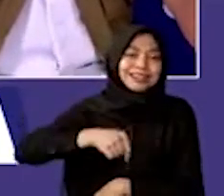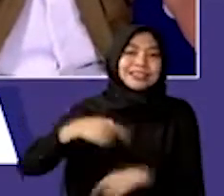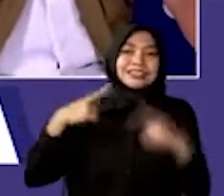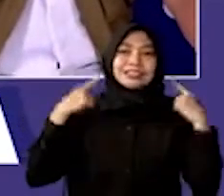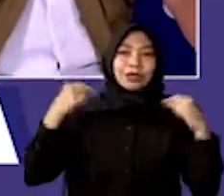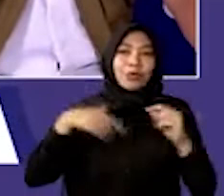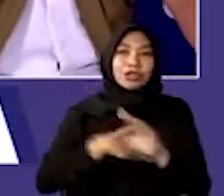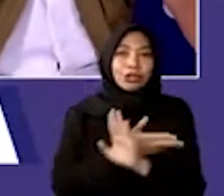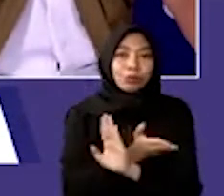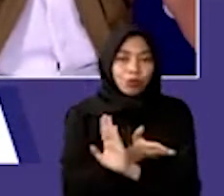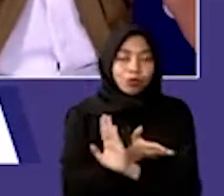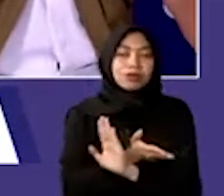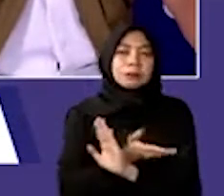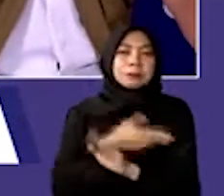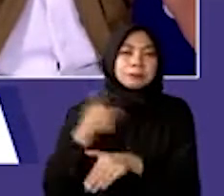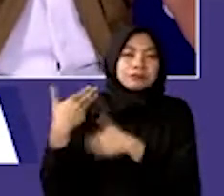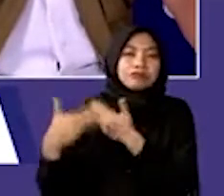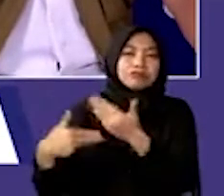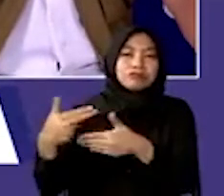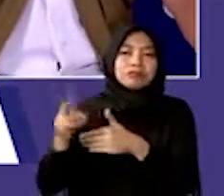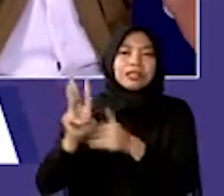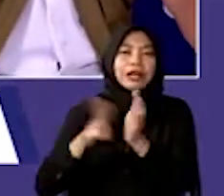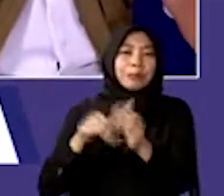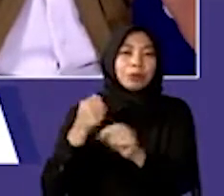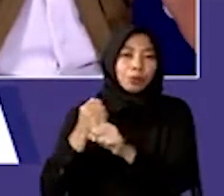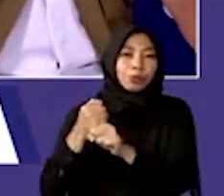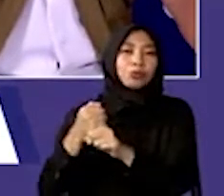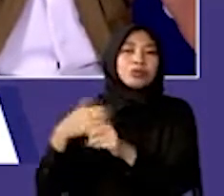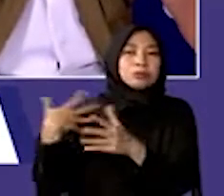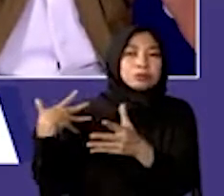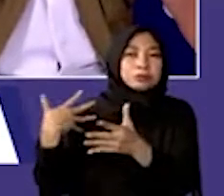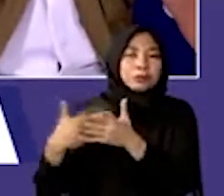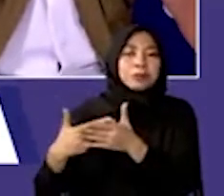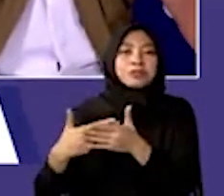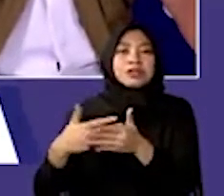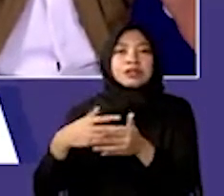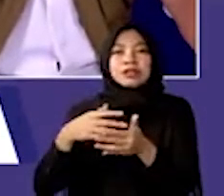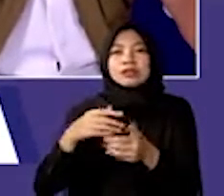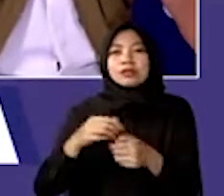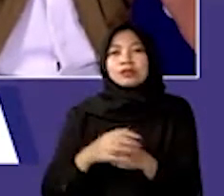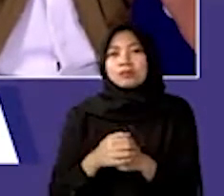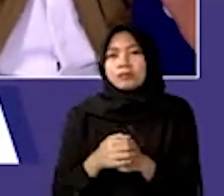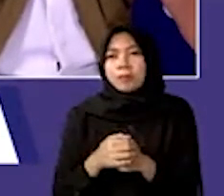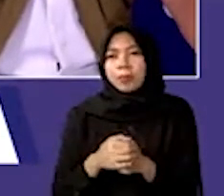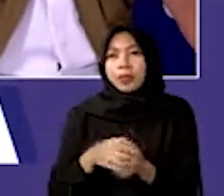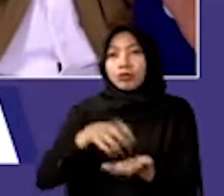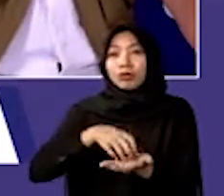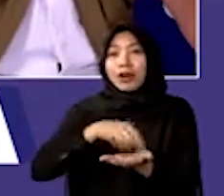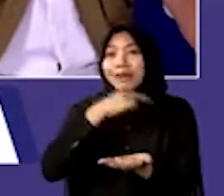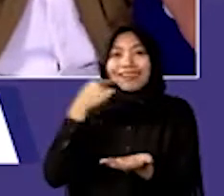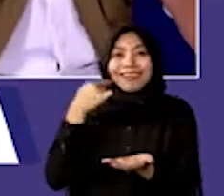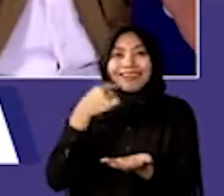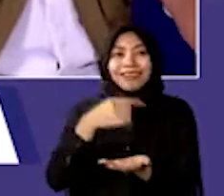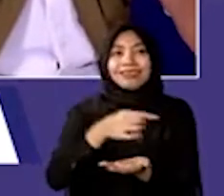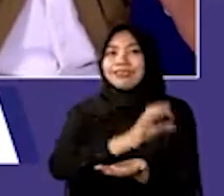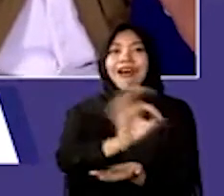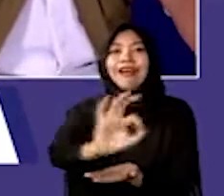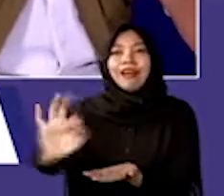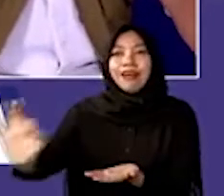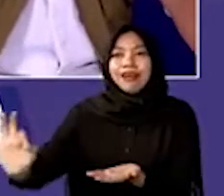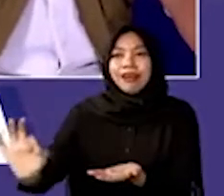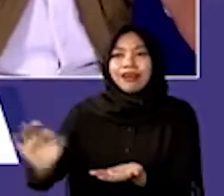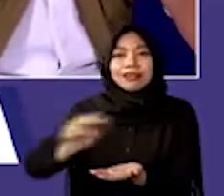Ee selama kurang lebih 3 minggu terakhir sudah tidak ada lagi Eh zona merah dan ini